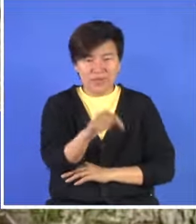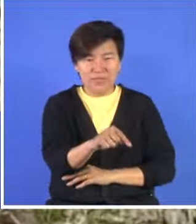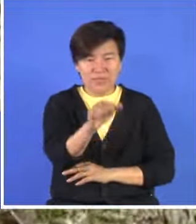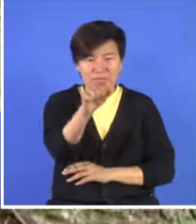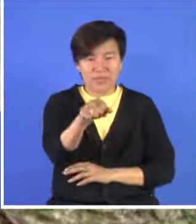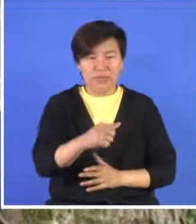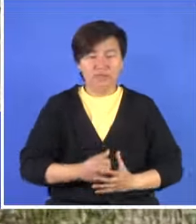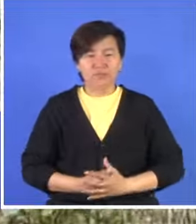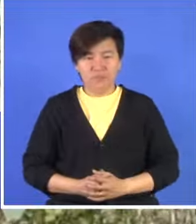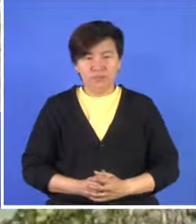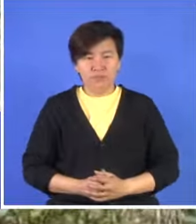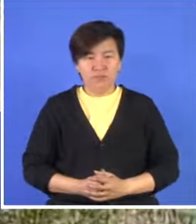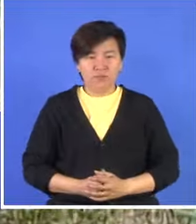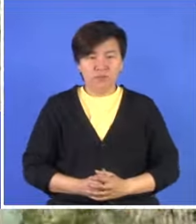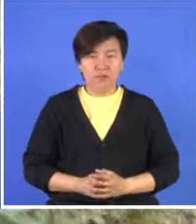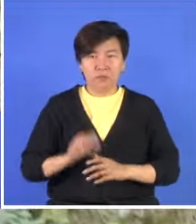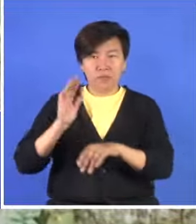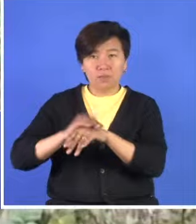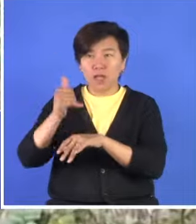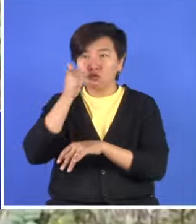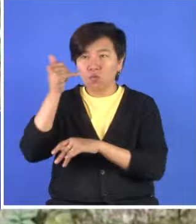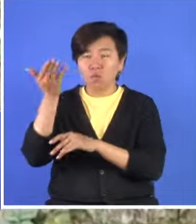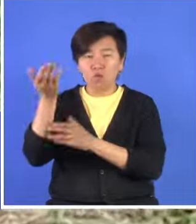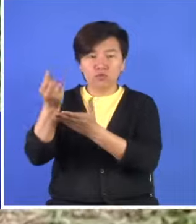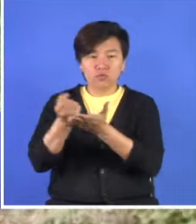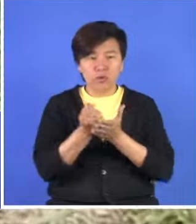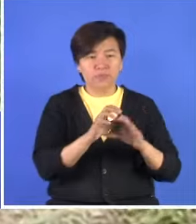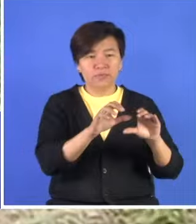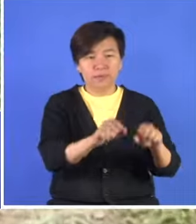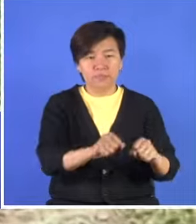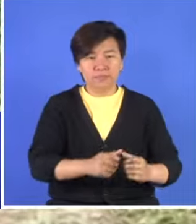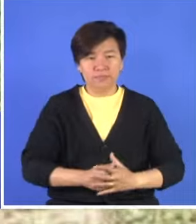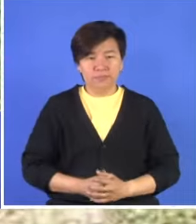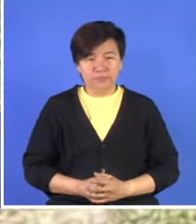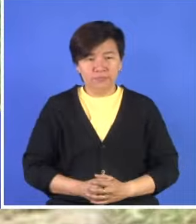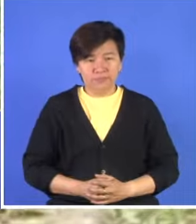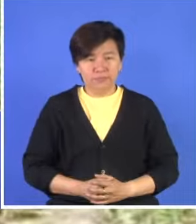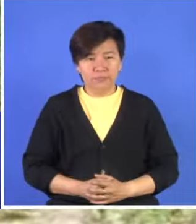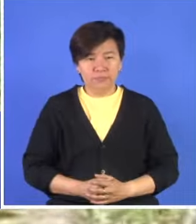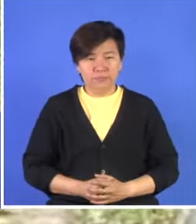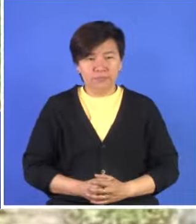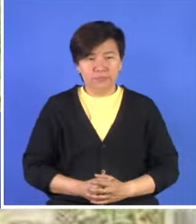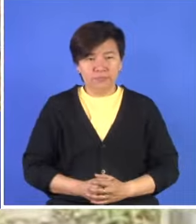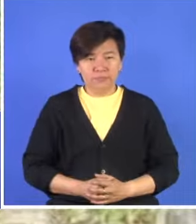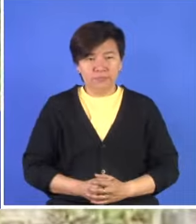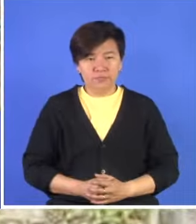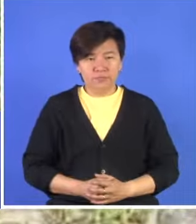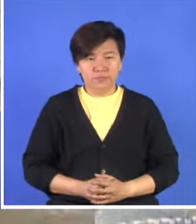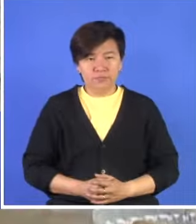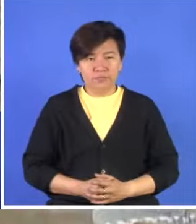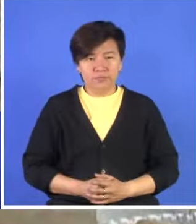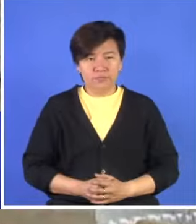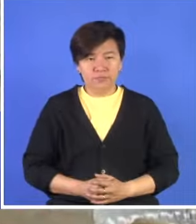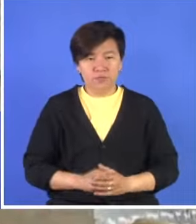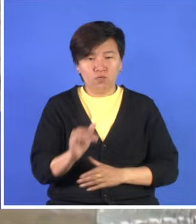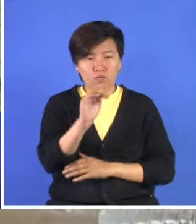างนั้นก็เลยแจ้งผู้ที่มีความเชี่ยวชาญให้ไปจับนะครับเป็นสวนยางพาราหลายสิบไร่นะซึ่งเจ้าตัวก็เนี่ยบอกให้ไปจับหน่อยก็ไปเจอ